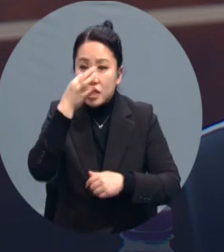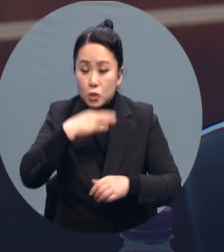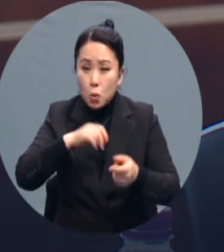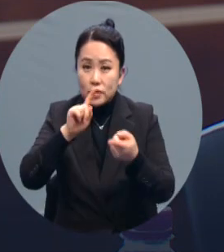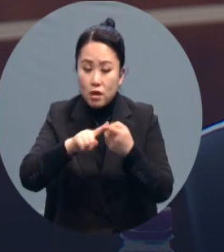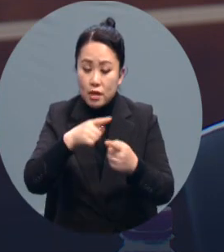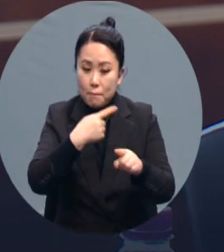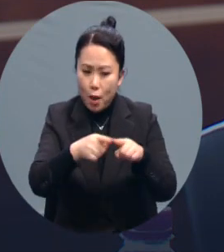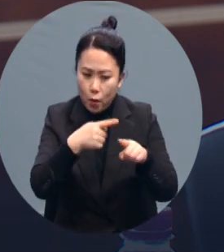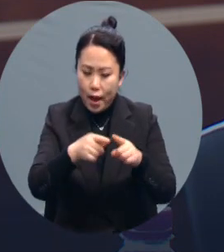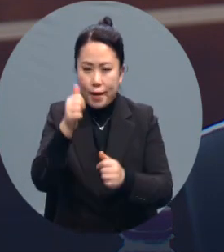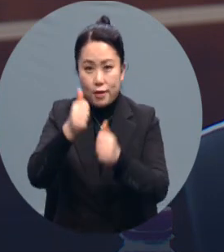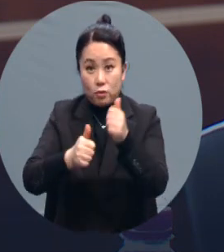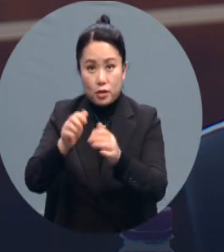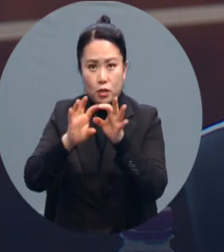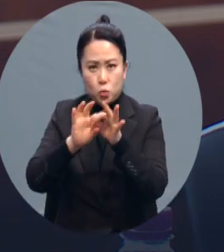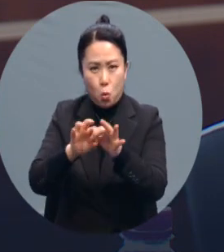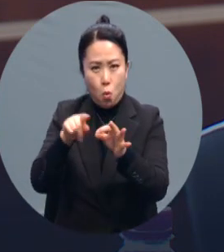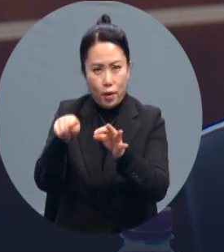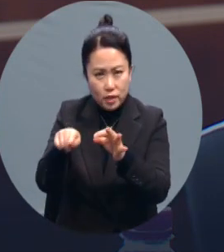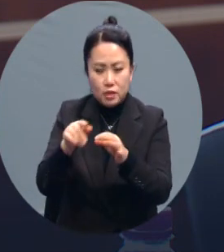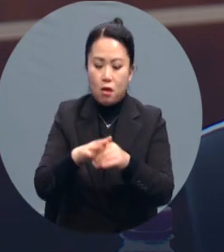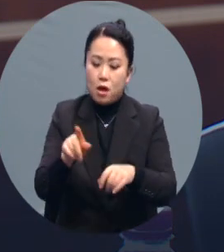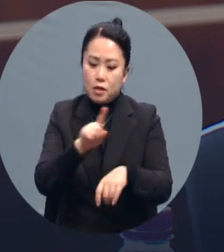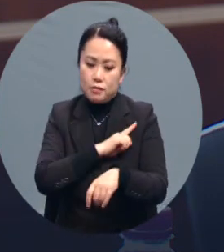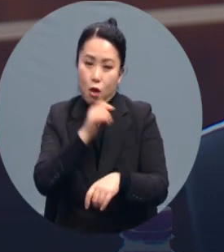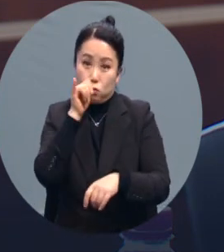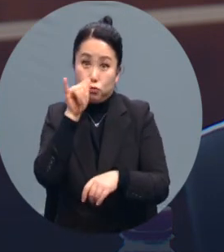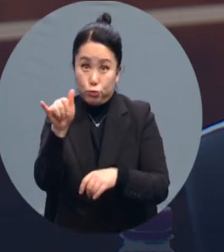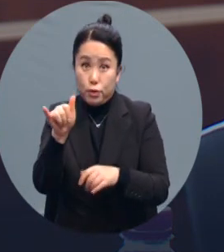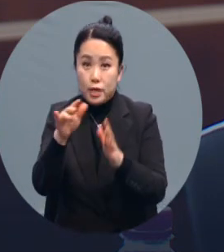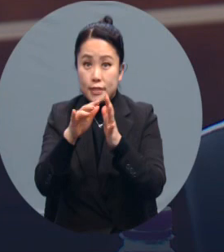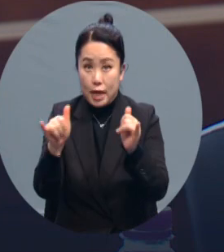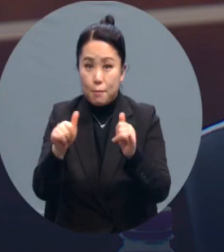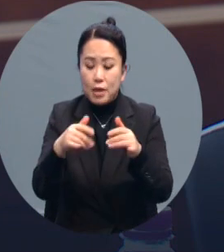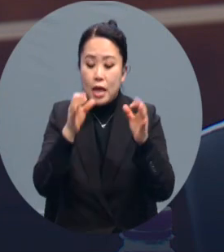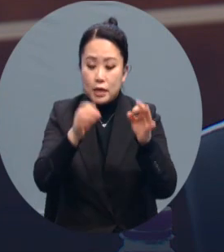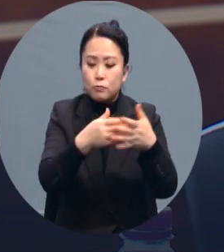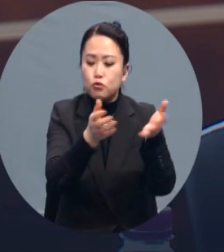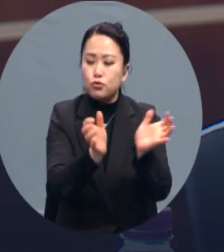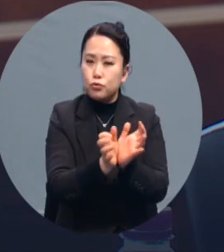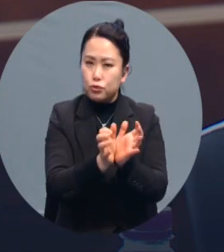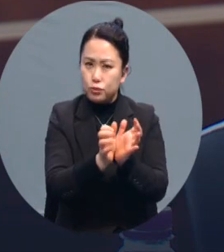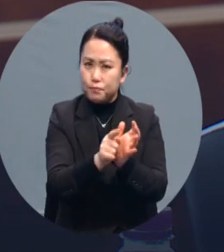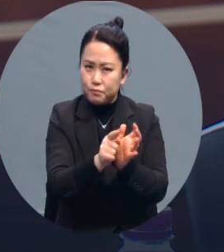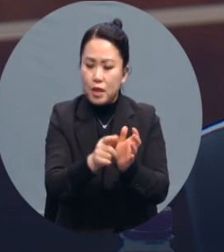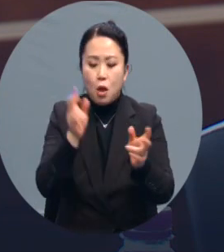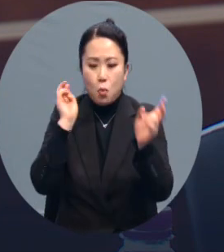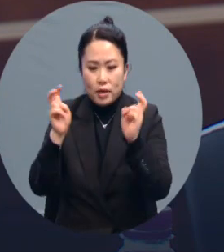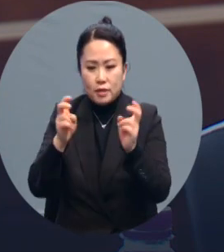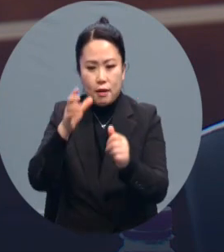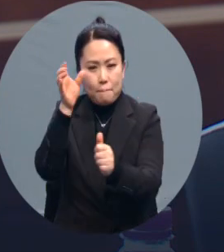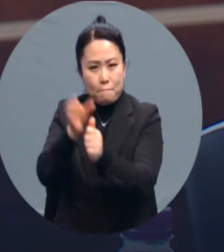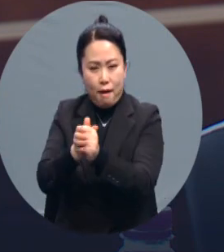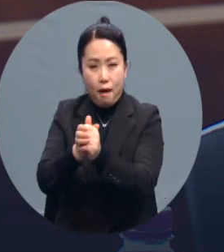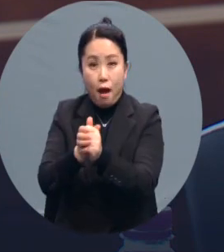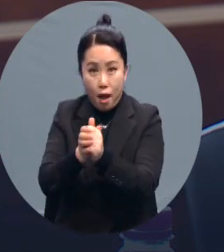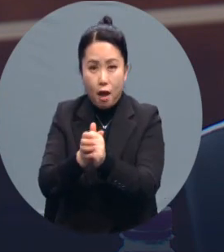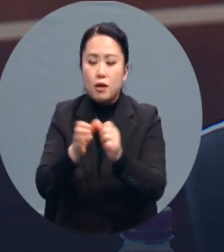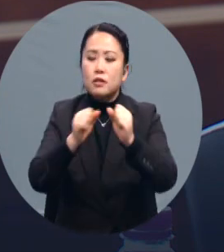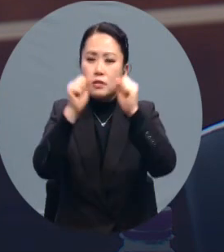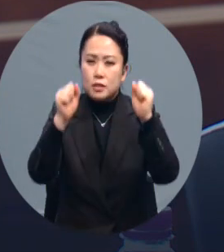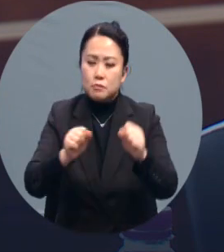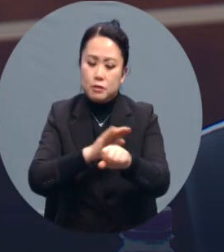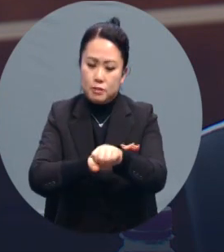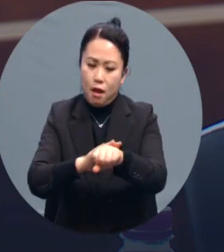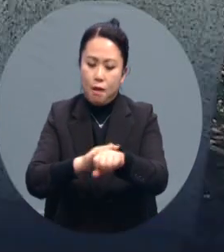평가와 경쟁을 통해서 가장 우수한 분이 금융그룹 내지는 금융회사를 이끌도록 하는 그런 시스템이 잘 있어야 된다는 그런